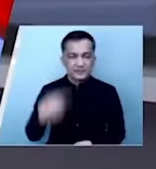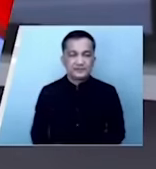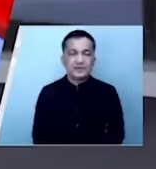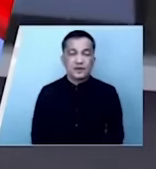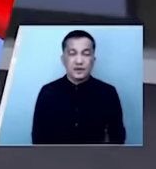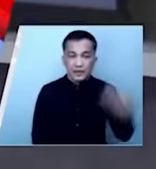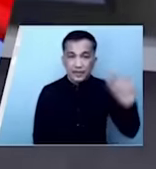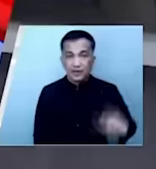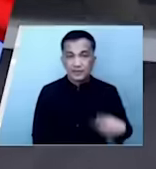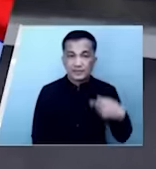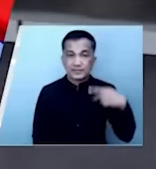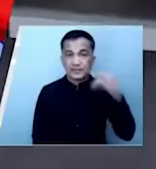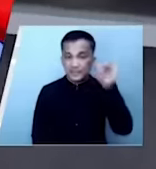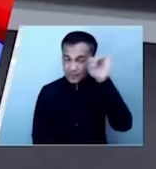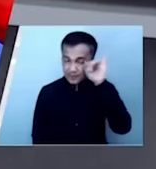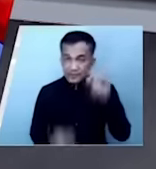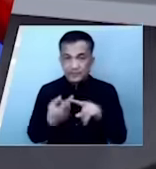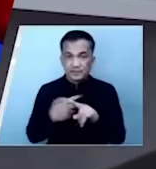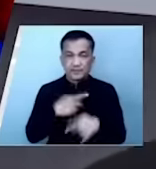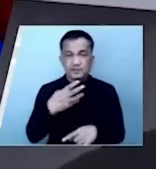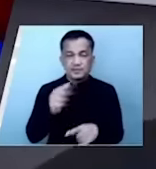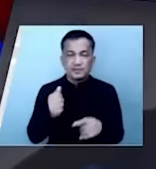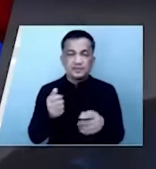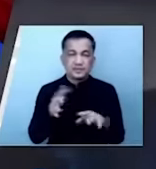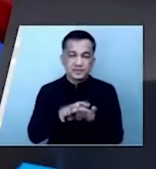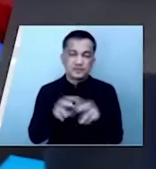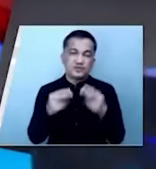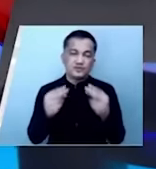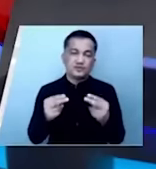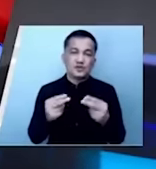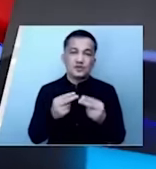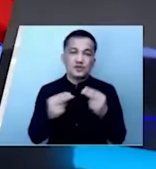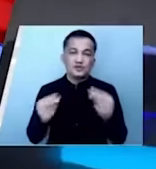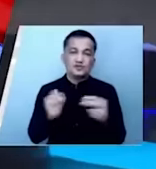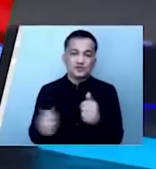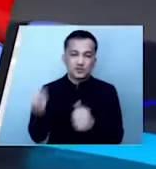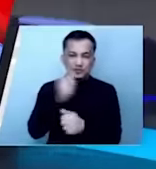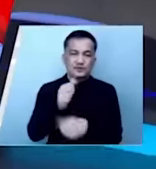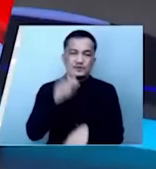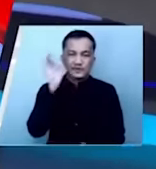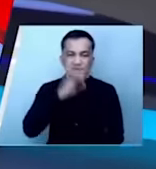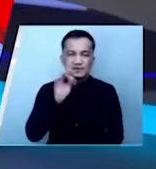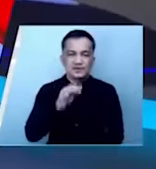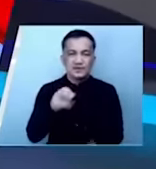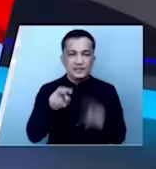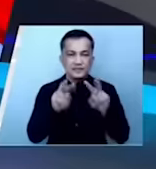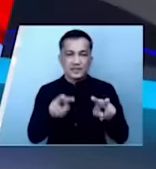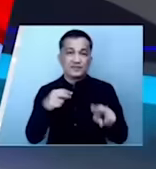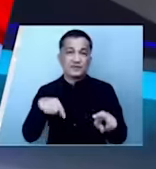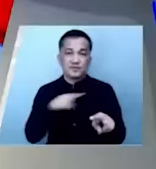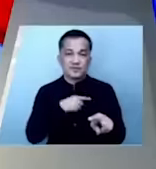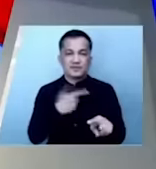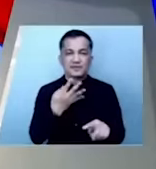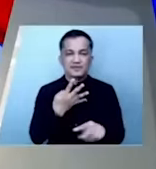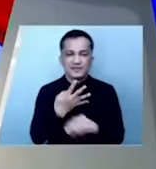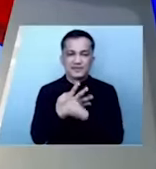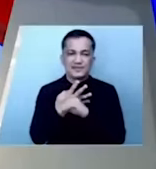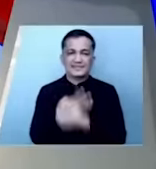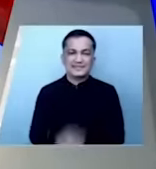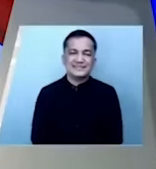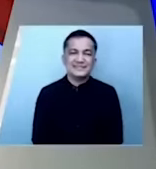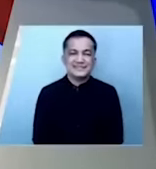po si Ivan Mayrina mula sa GMA Integrated News, ang News Authority ng Pilipino. Nakatutok kami, 24 oras.